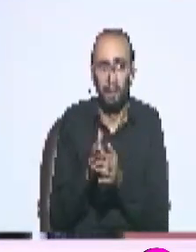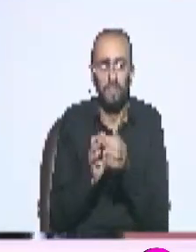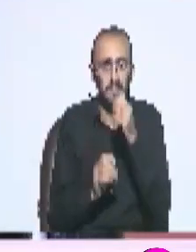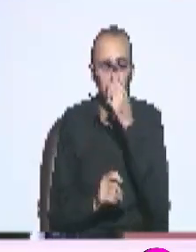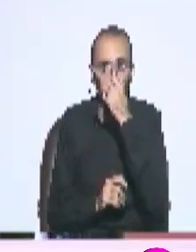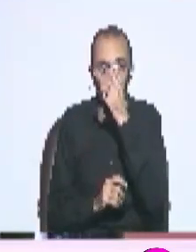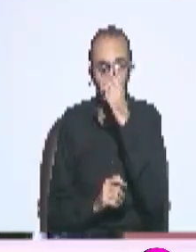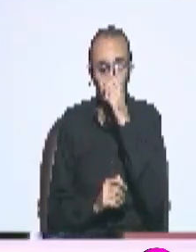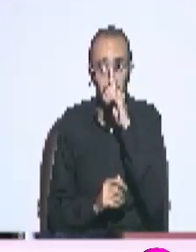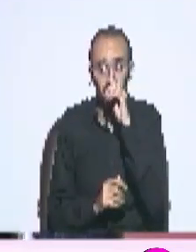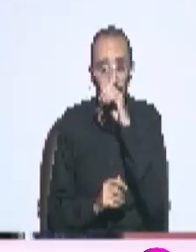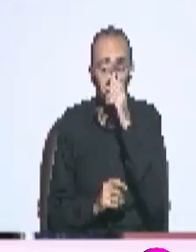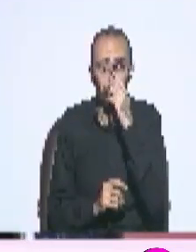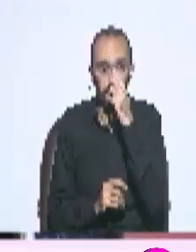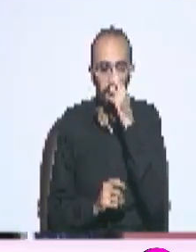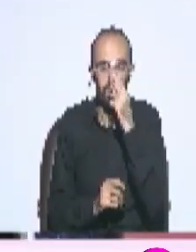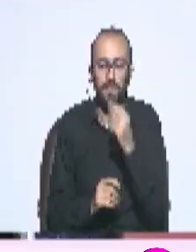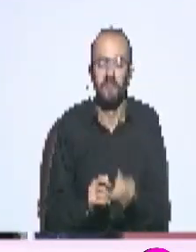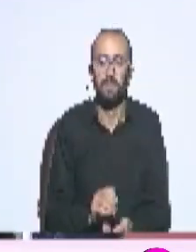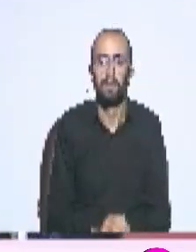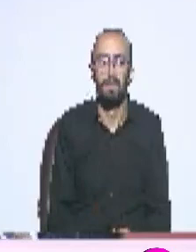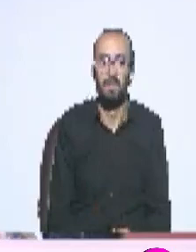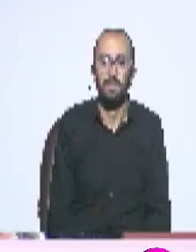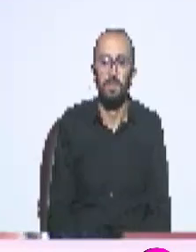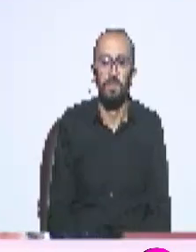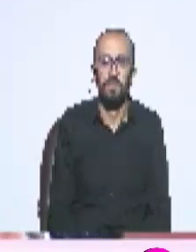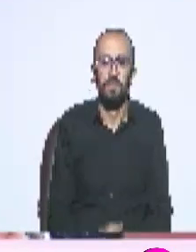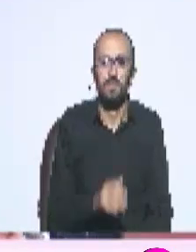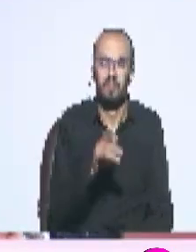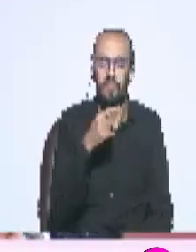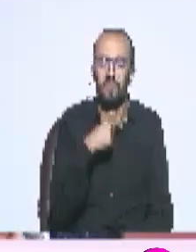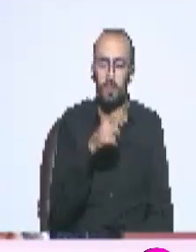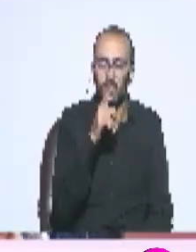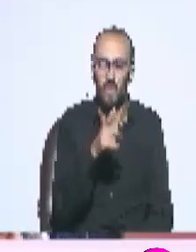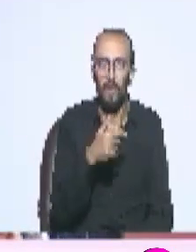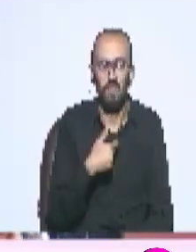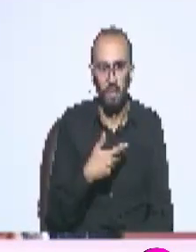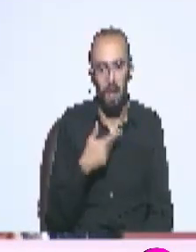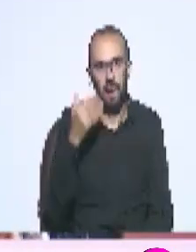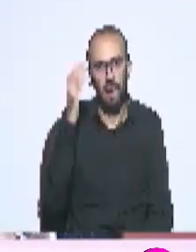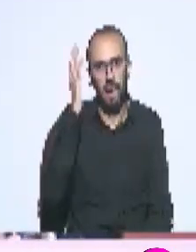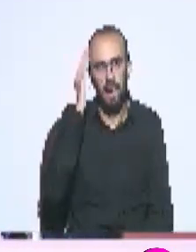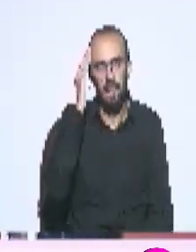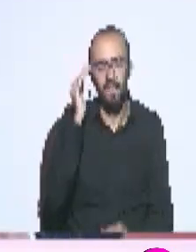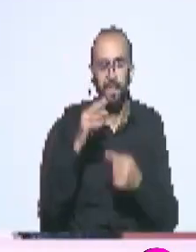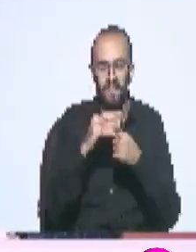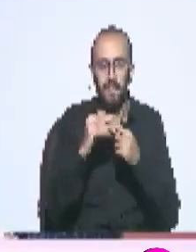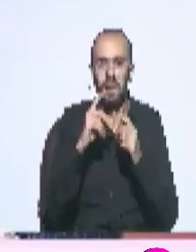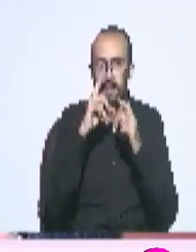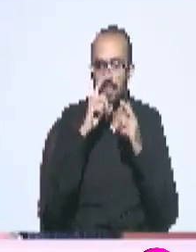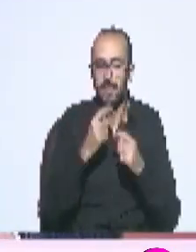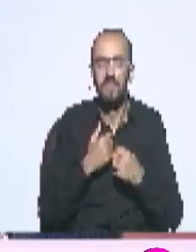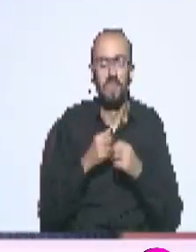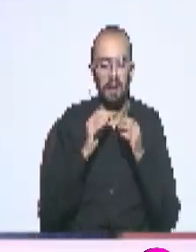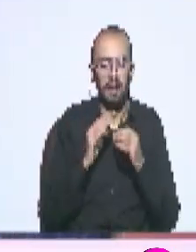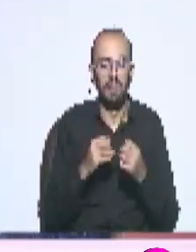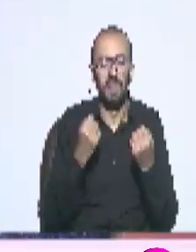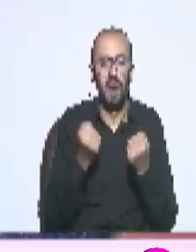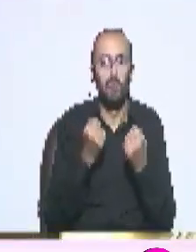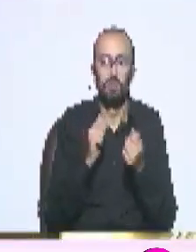سوري جزء من التصالح هو ان انا ابقى مقر ان انا هيبقى عندي عيوب ومحتاج ان انا ابقى بشتغل